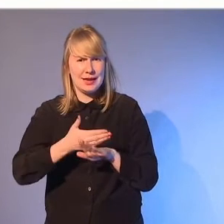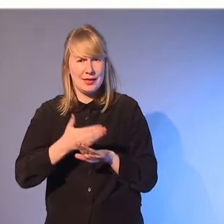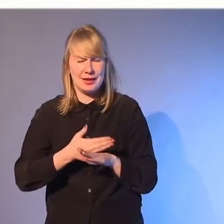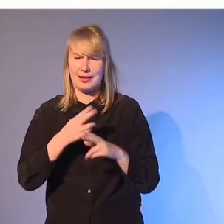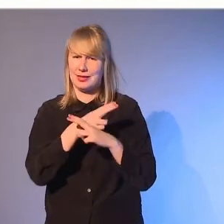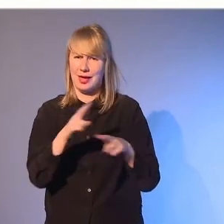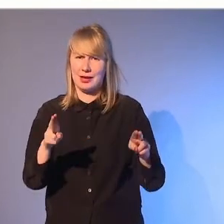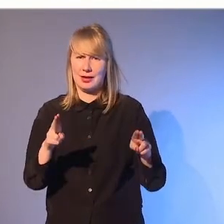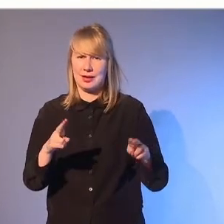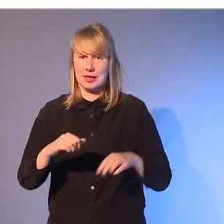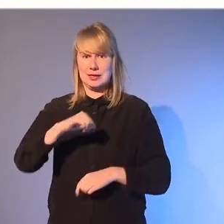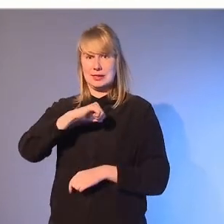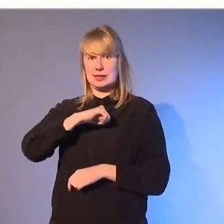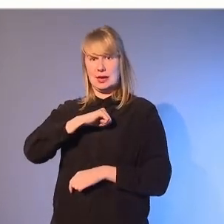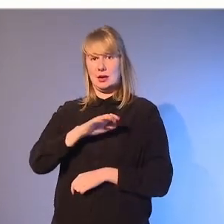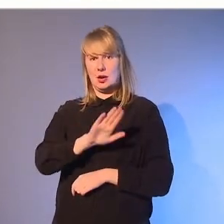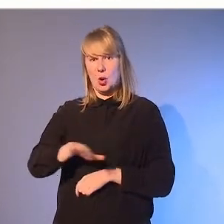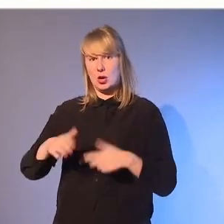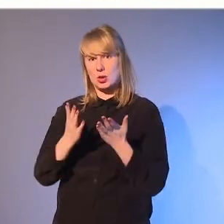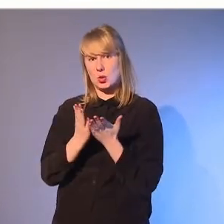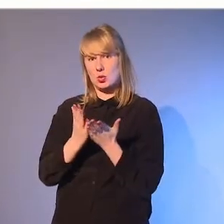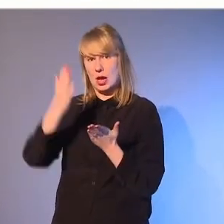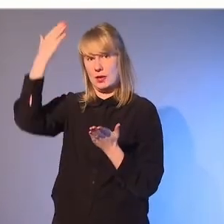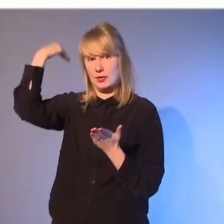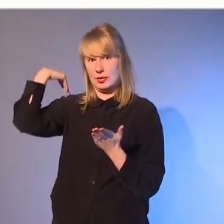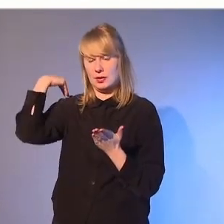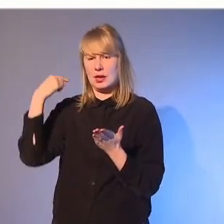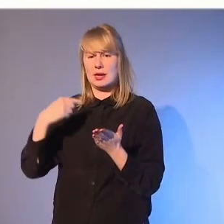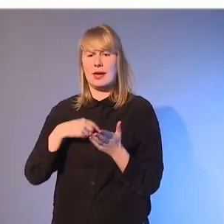del, når jeg gikk på barneskolen, så strevde jeg med håndskrift,